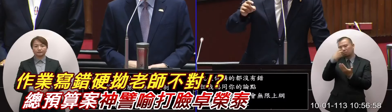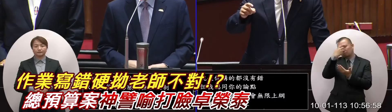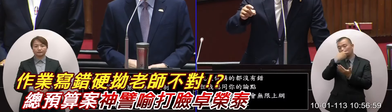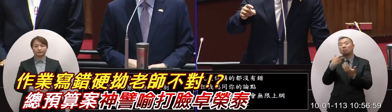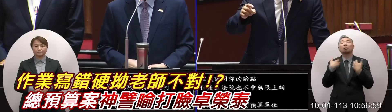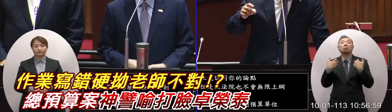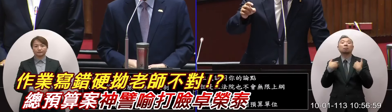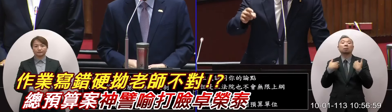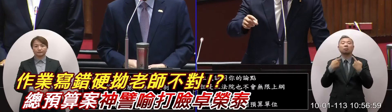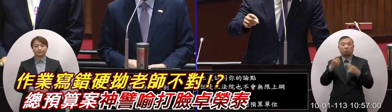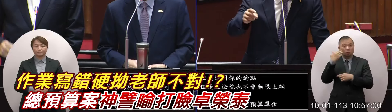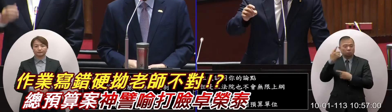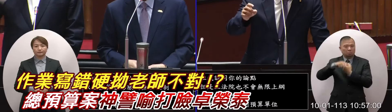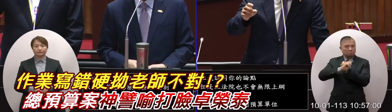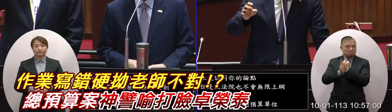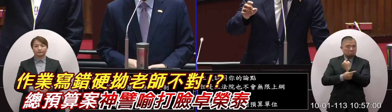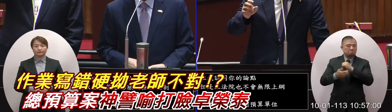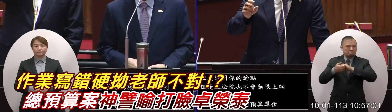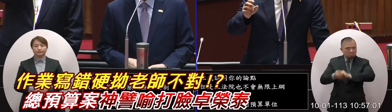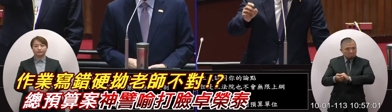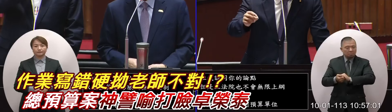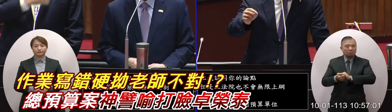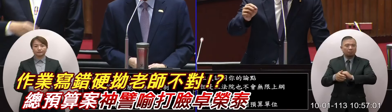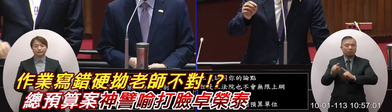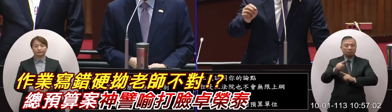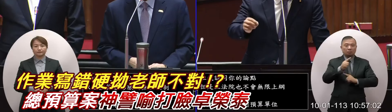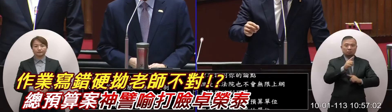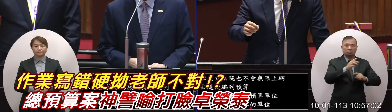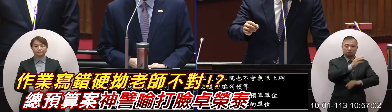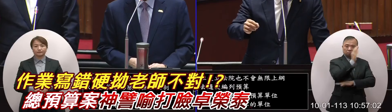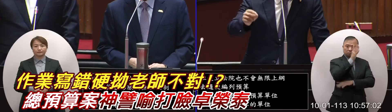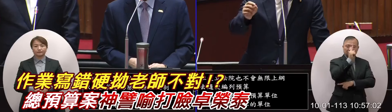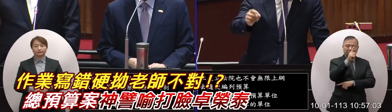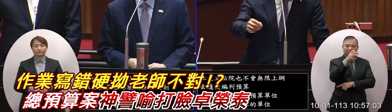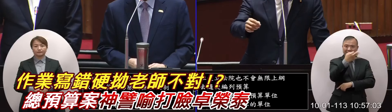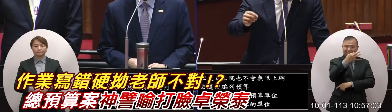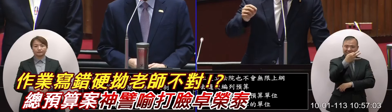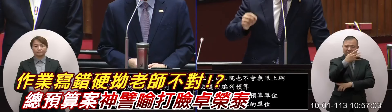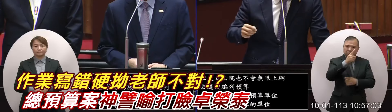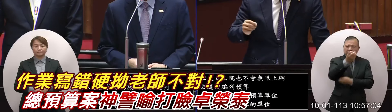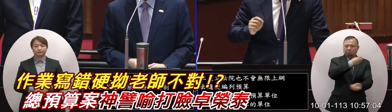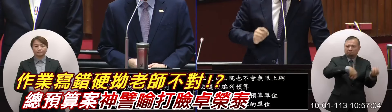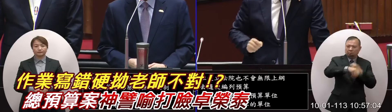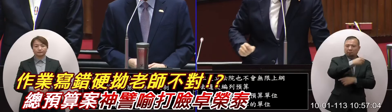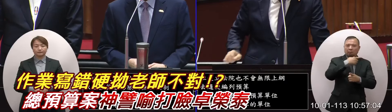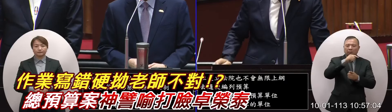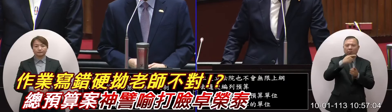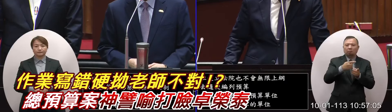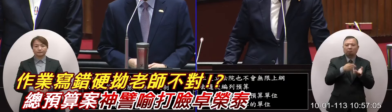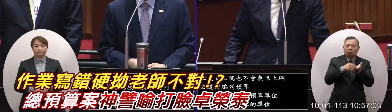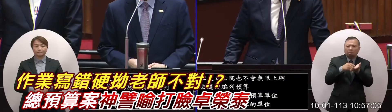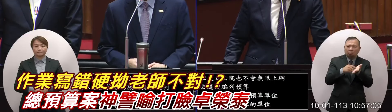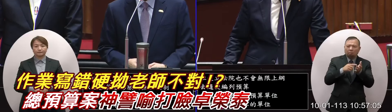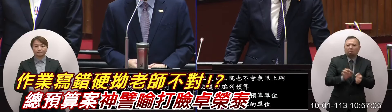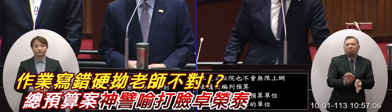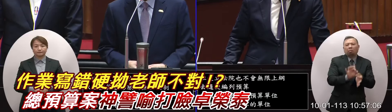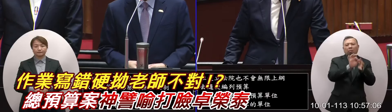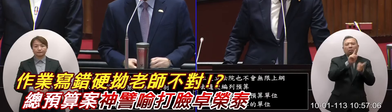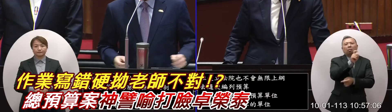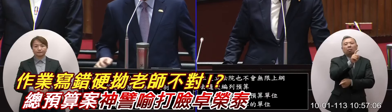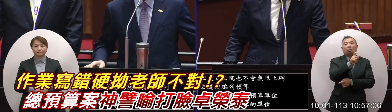国家的这个财政的这个预算没有办法编列的时候，你是不是就要主动出来沟通，对